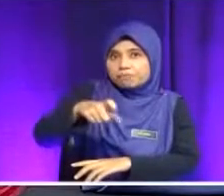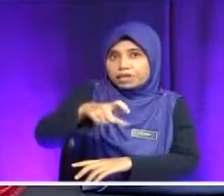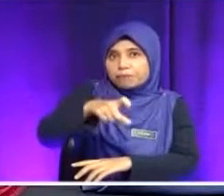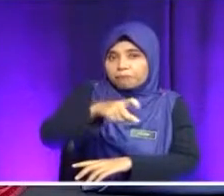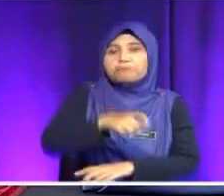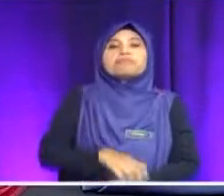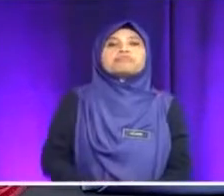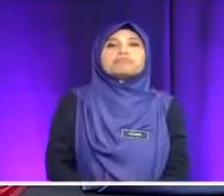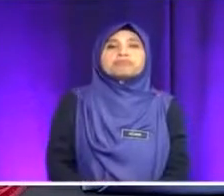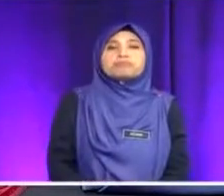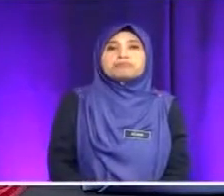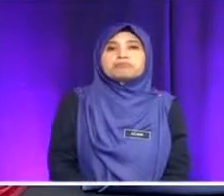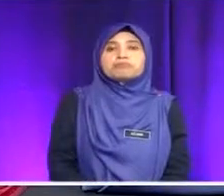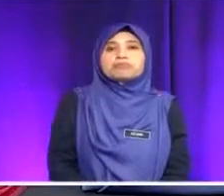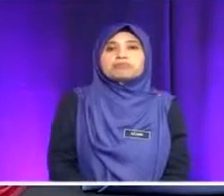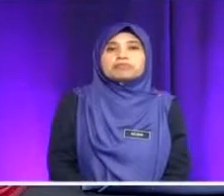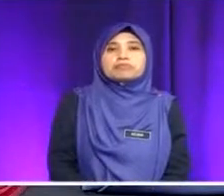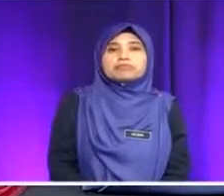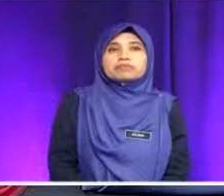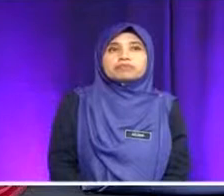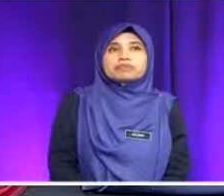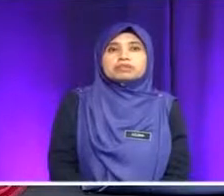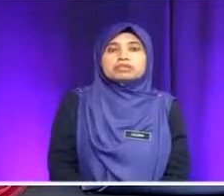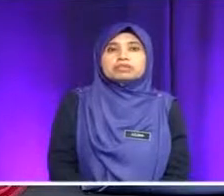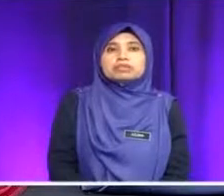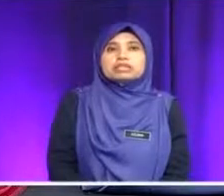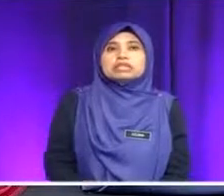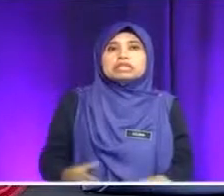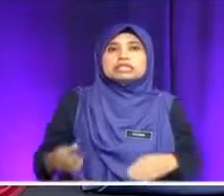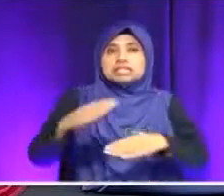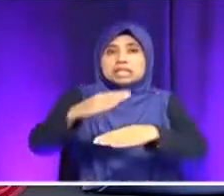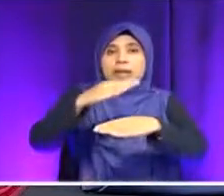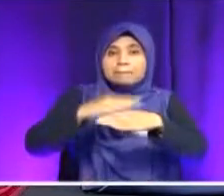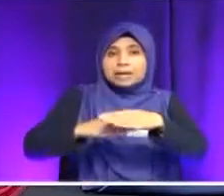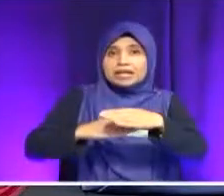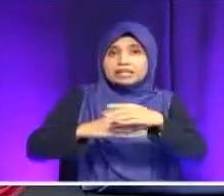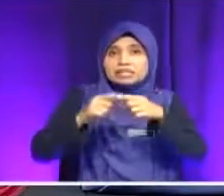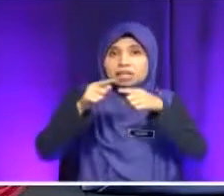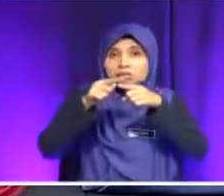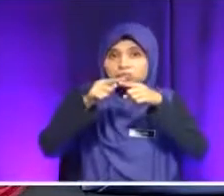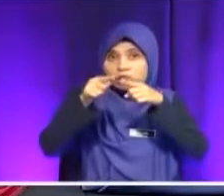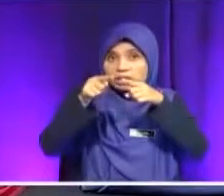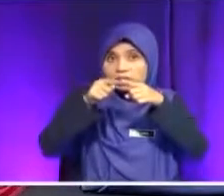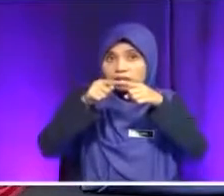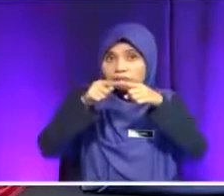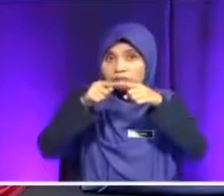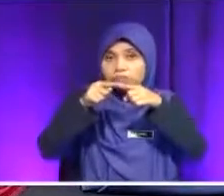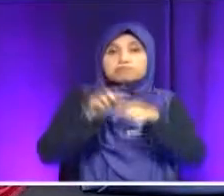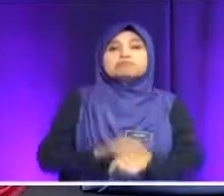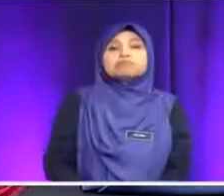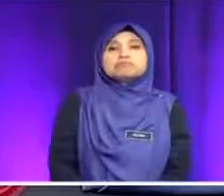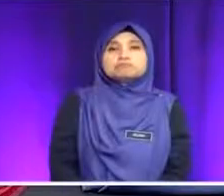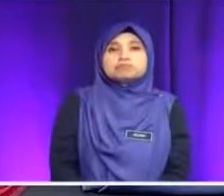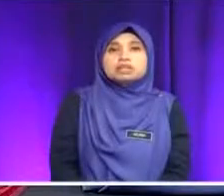ini Hai lebih nampak Oke kemudian dipakai yang muncul nih smile cium sini